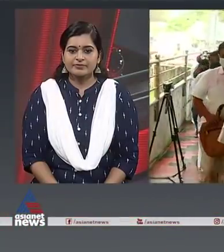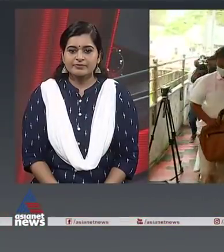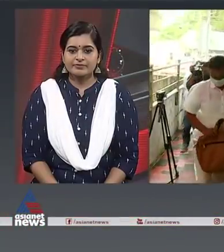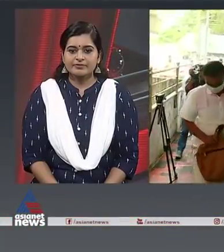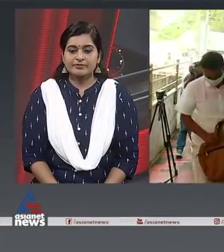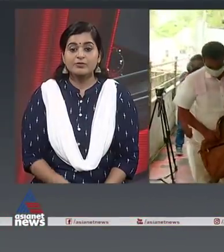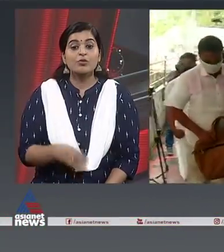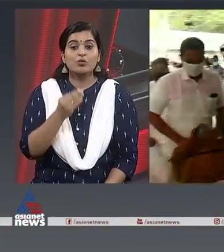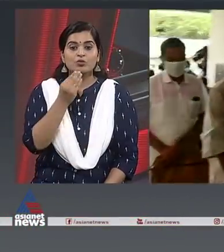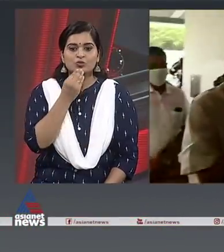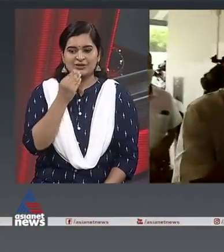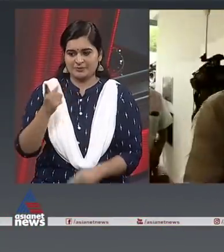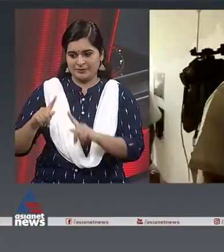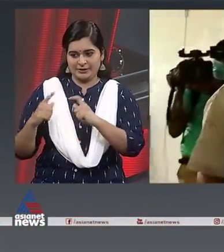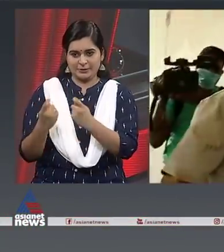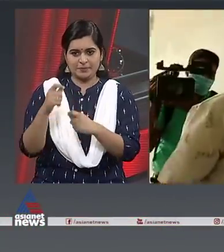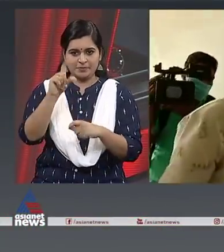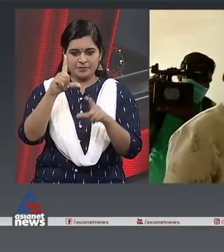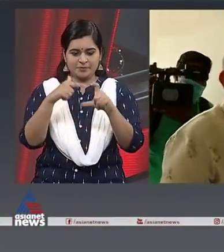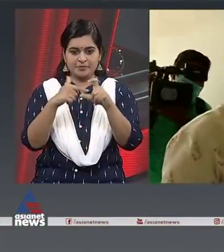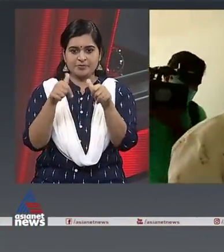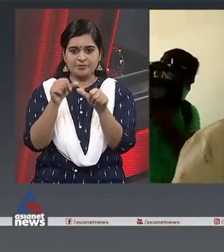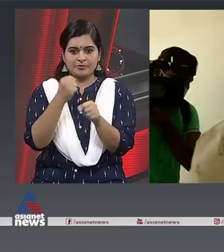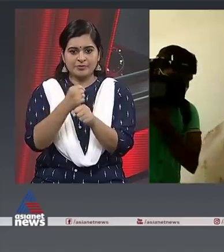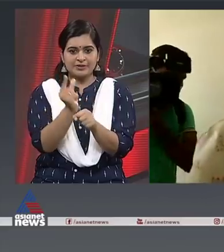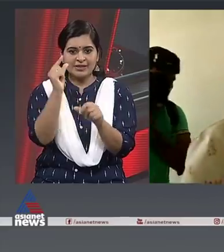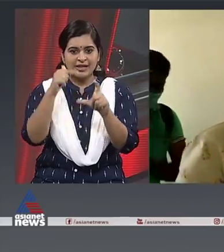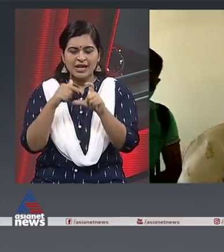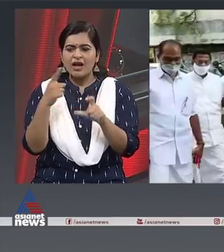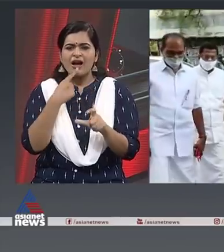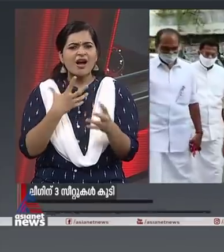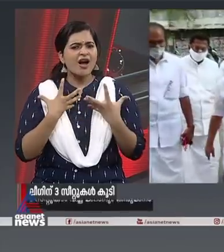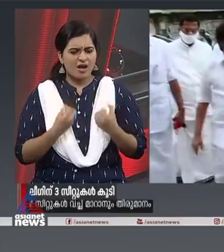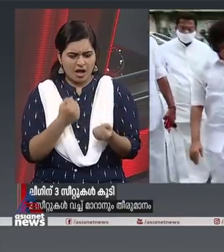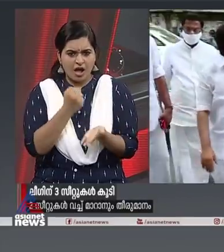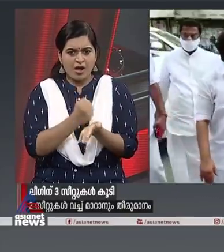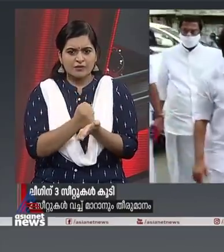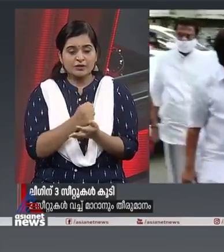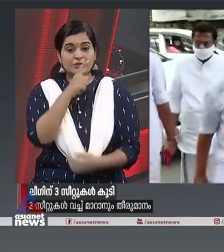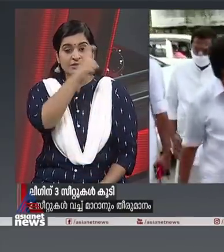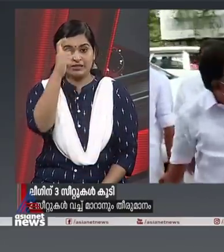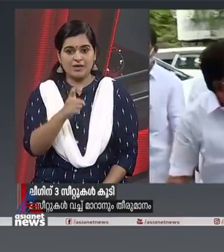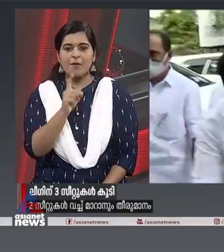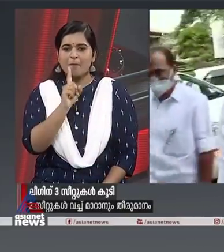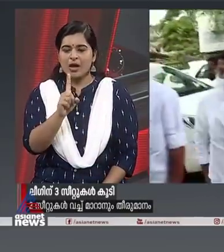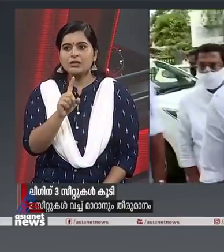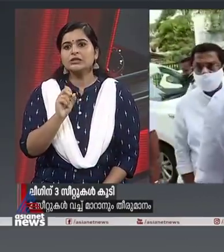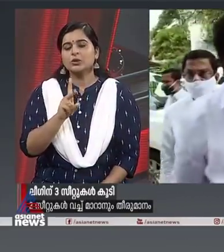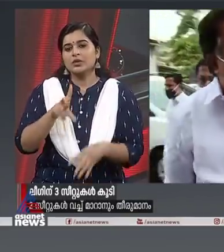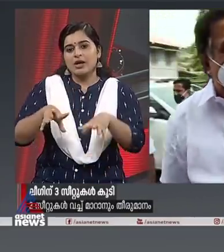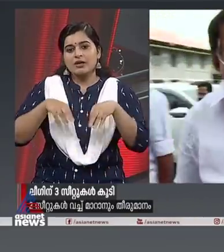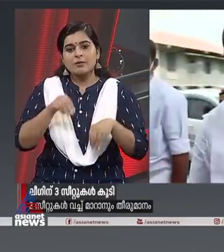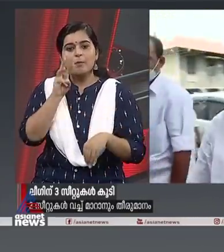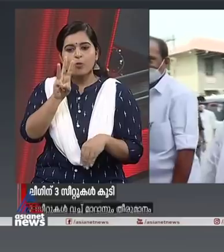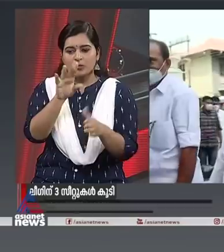ലീഗ് കോൺഗ്രസ് ഉഭയകക്ഷി ചർച്ച പൂർത്തിയായി. പുതുതായി 7 സീറ്റുകൾ ചോദിച്ച ലീഗിന് 3 സീറ്റുകൾ നൽകാനാണ് ധാരണ. കൂത്തുപറമ്പ്, ബേപ്പൂർ,